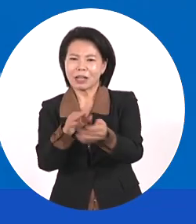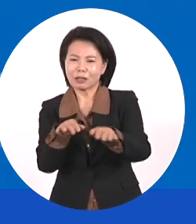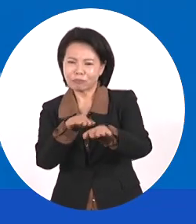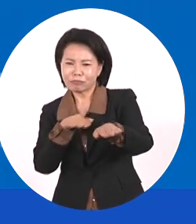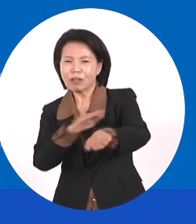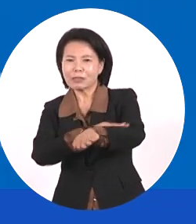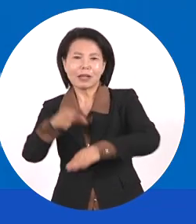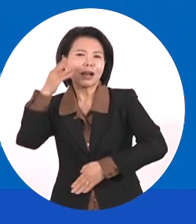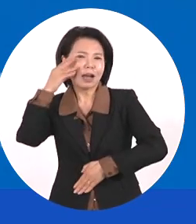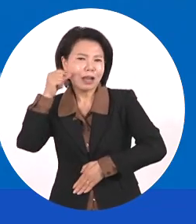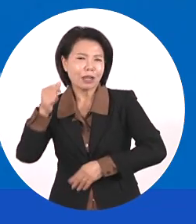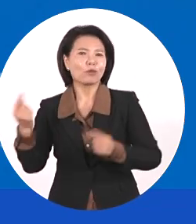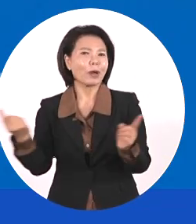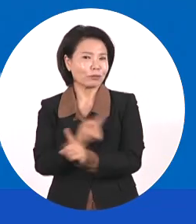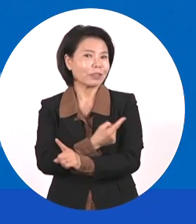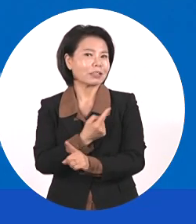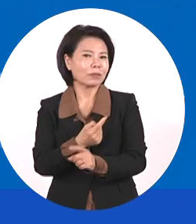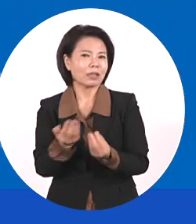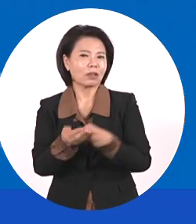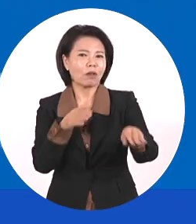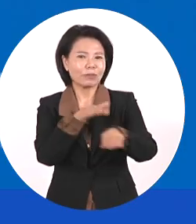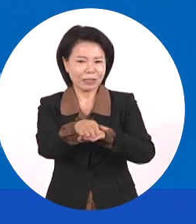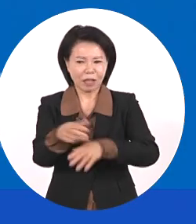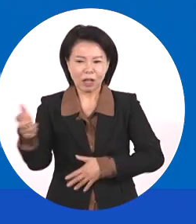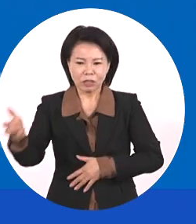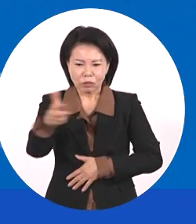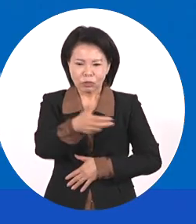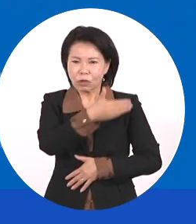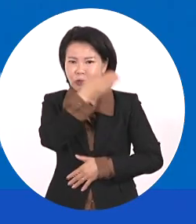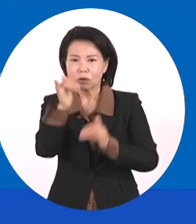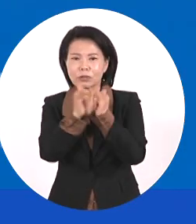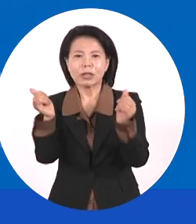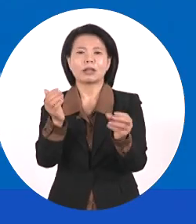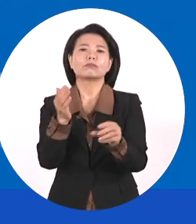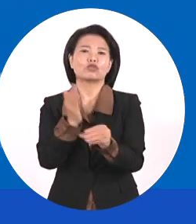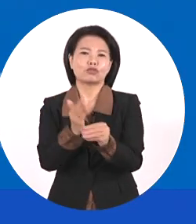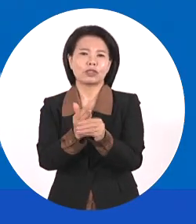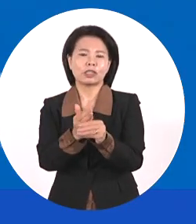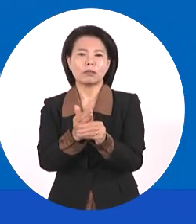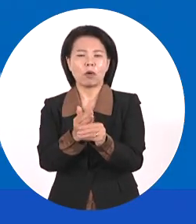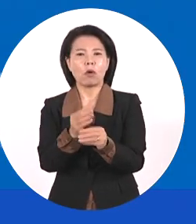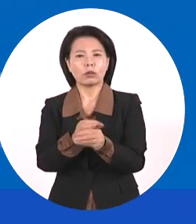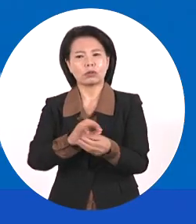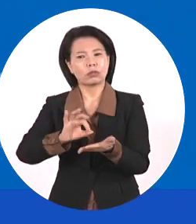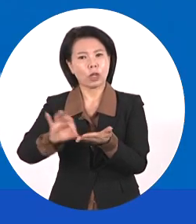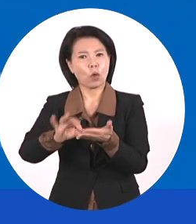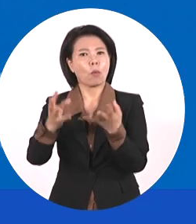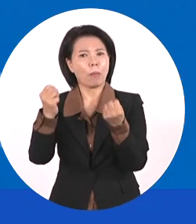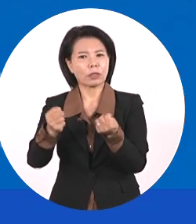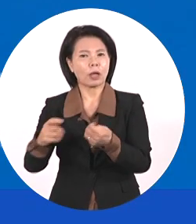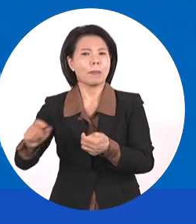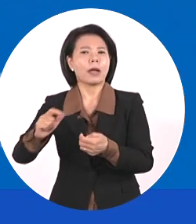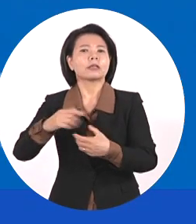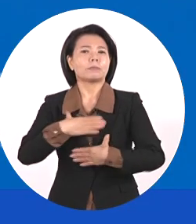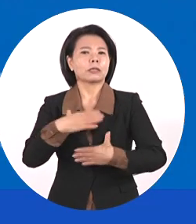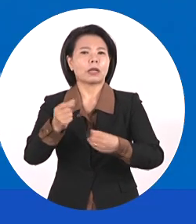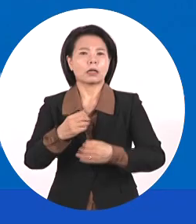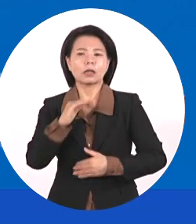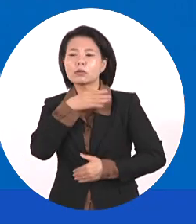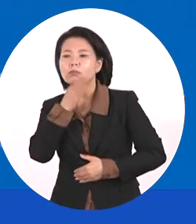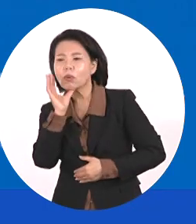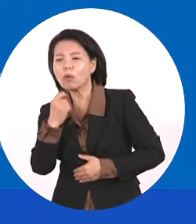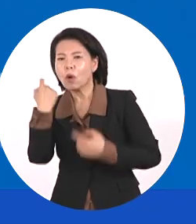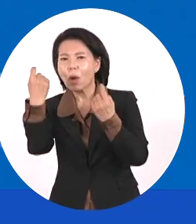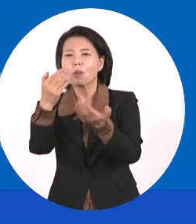등을 통해서 교통 흐름들 개선하겠고요. 섬식 정류장 같은 경우는 젊은 층 중심으로 이용 경험이 쌓이고 빠르게